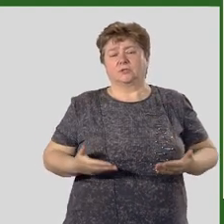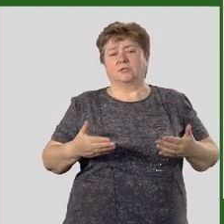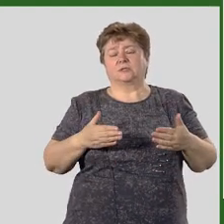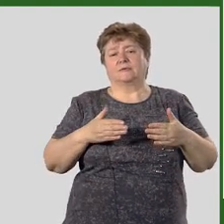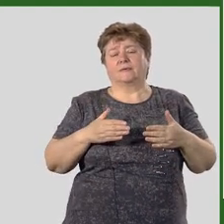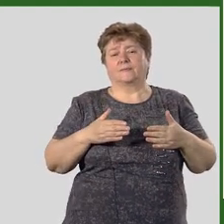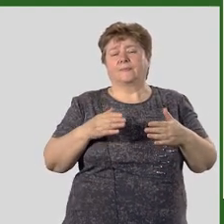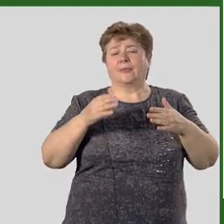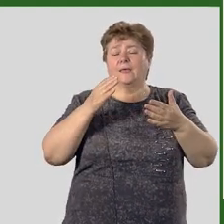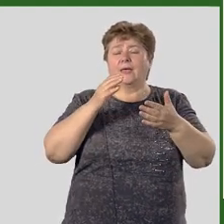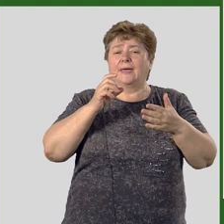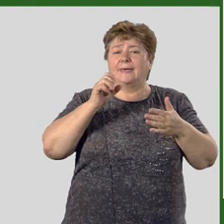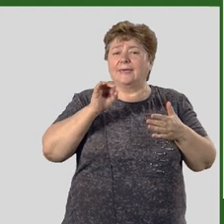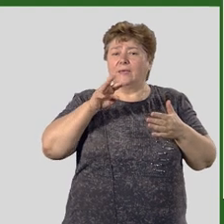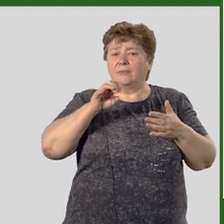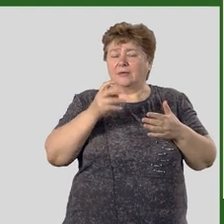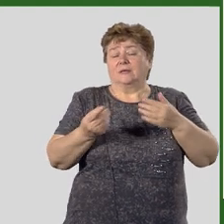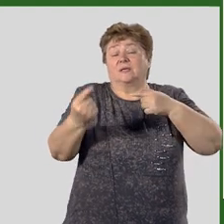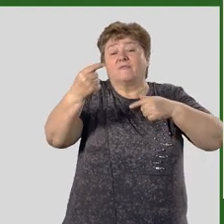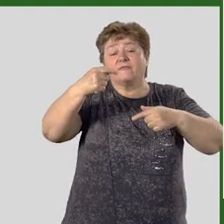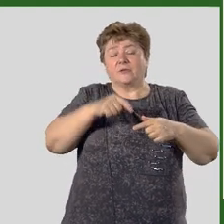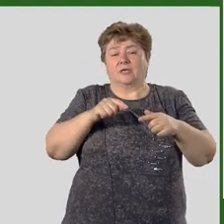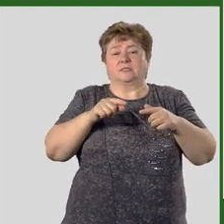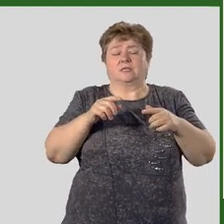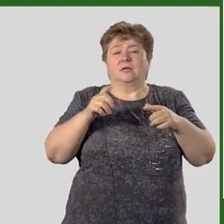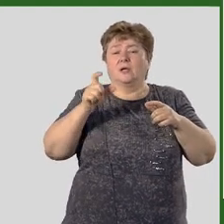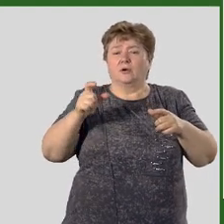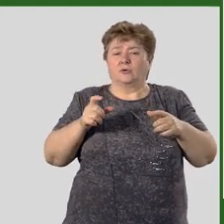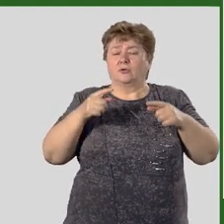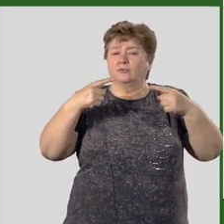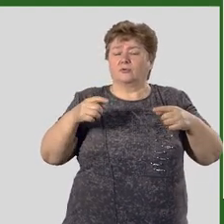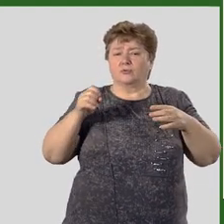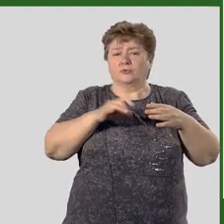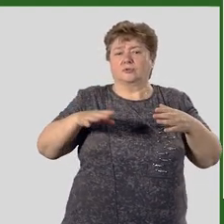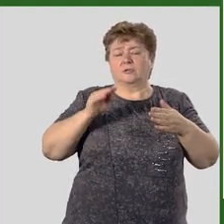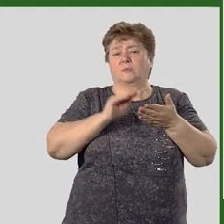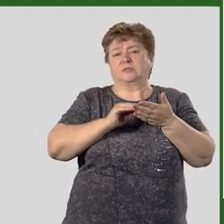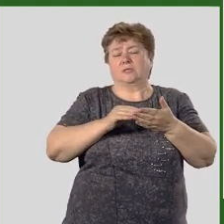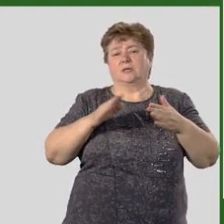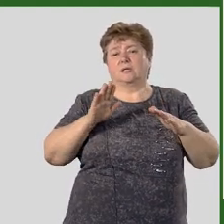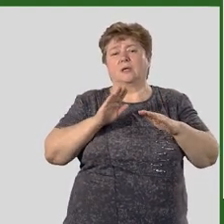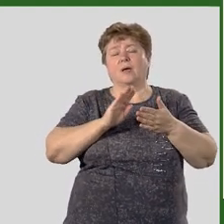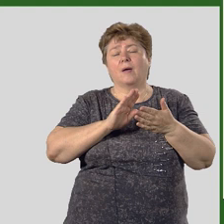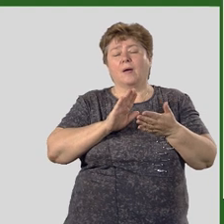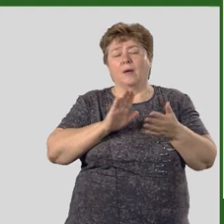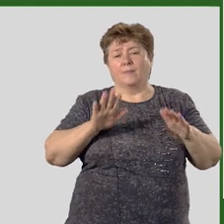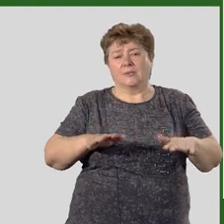жительства. Иммиграция – въезд людей в другую страну на постоянное место